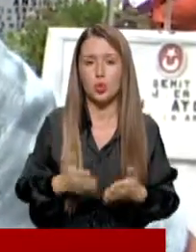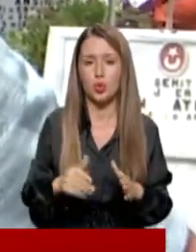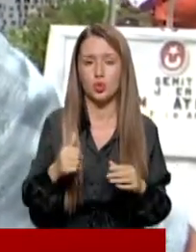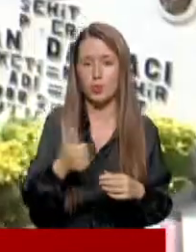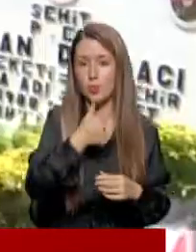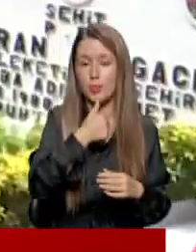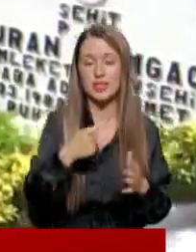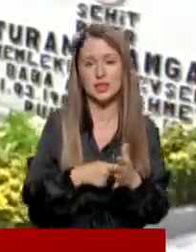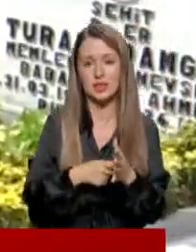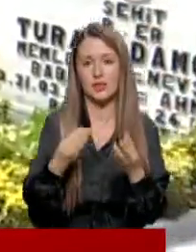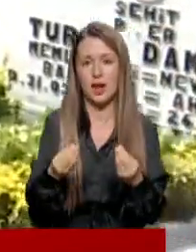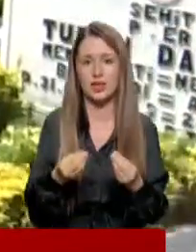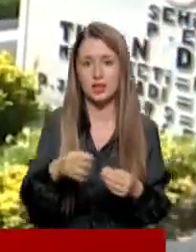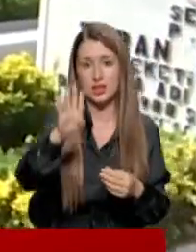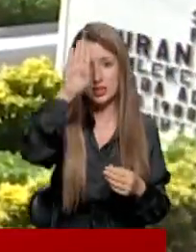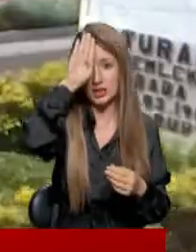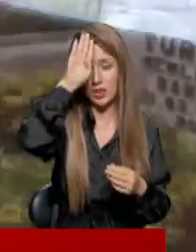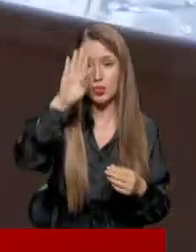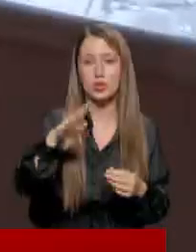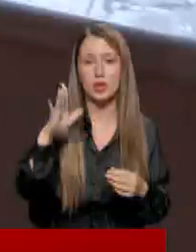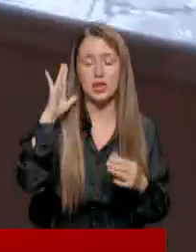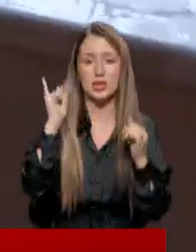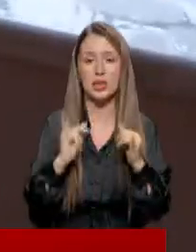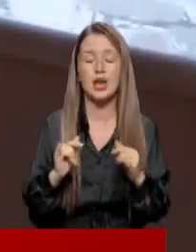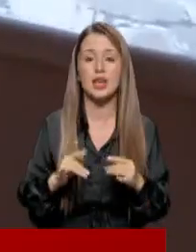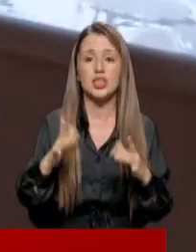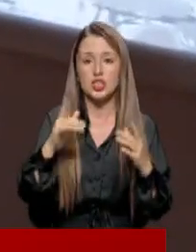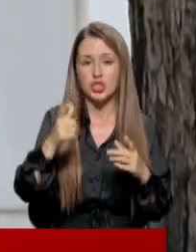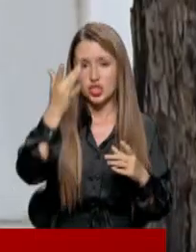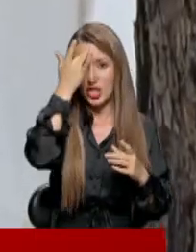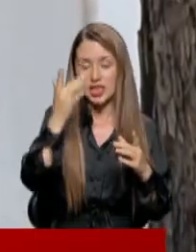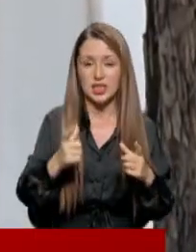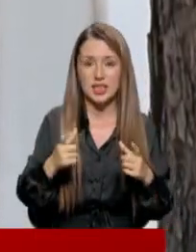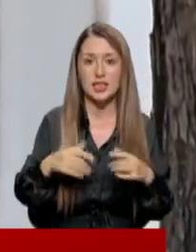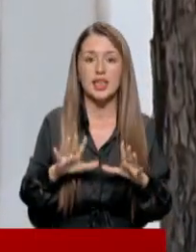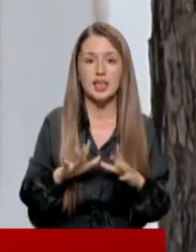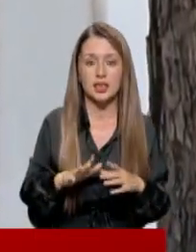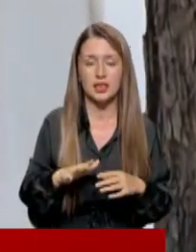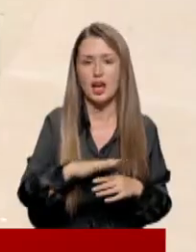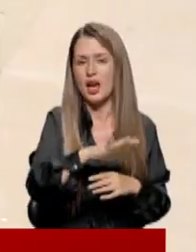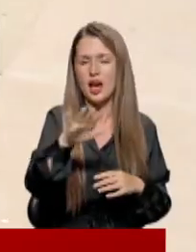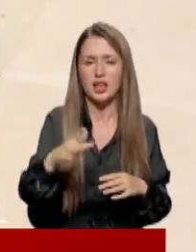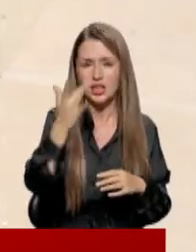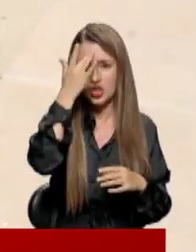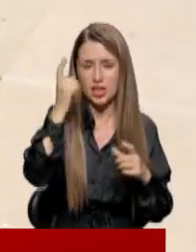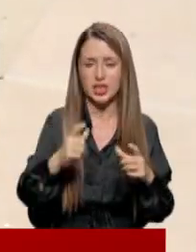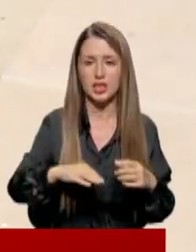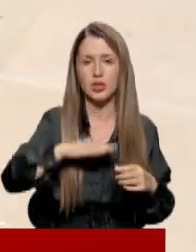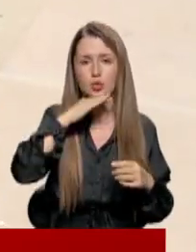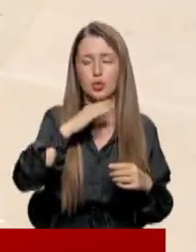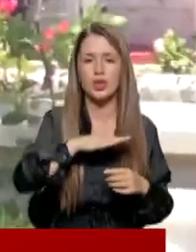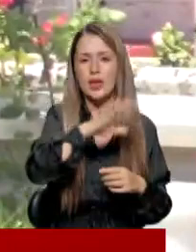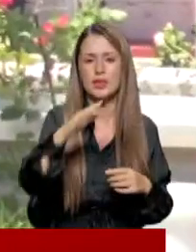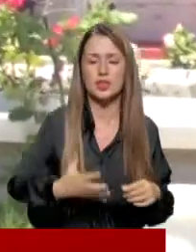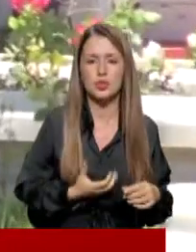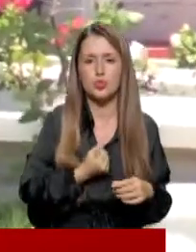büyüyor şu anda da. Sadece İstanbul'da Edirne Kapı şehitliği değil, birçok şehirde şehitlikler doldu taştı. Hepsinde aynı